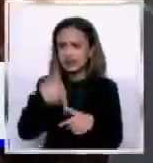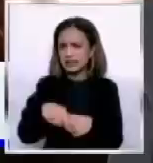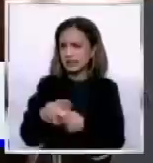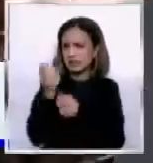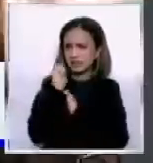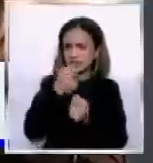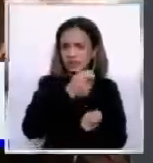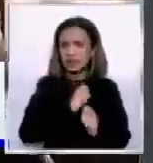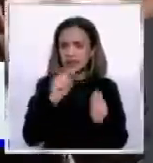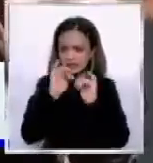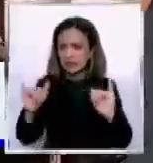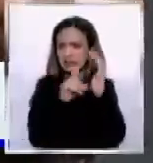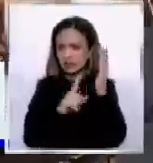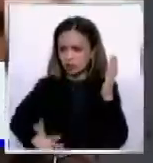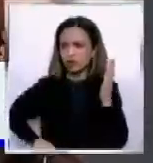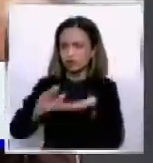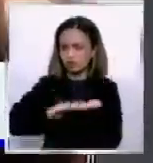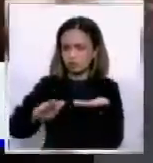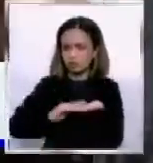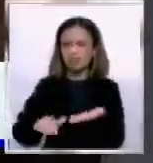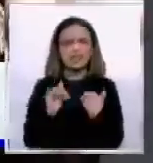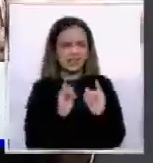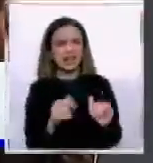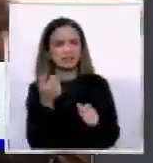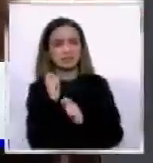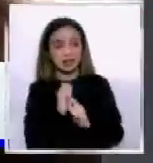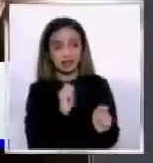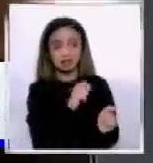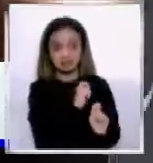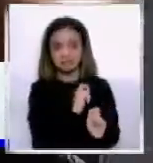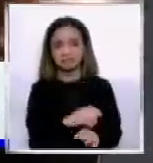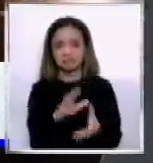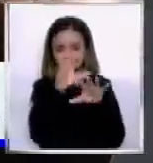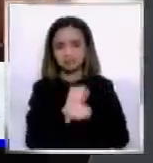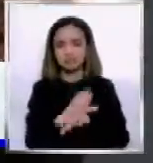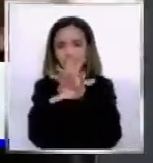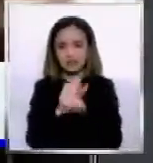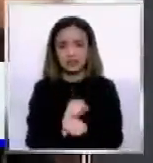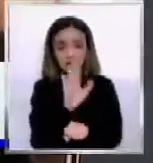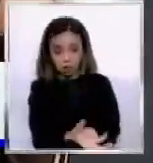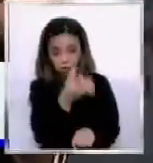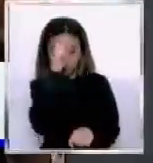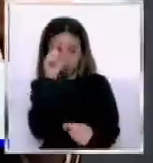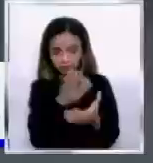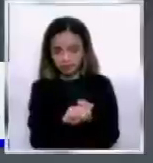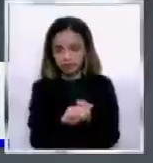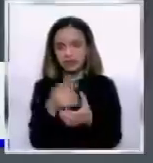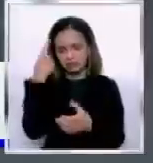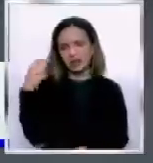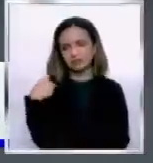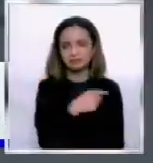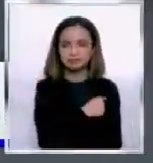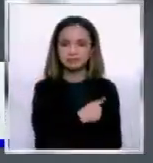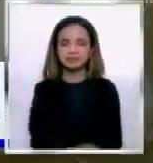kayo lang Diyos sa kasalanan. Hindi, panata nga po ito. Ah, panata yan? Apo. Okay. Sa inyong paniniwala, para saan po ito? Para sa amin ito.